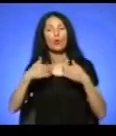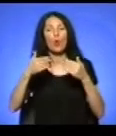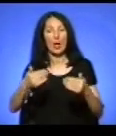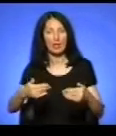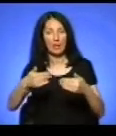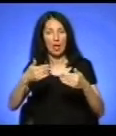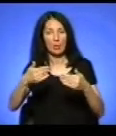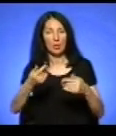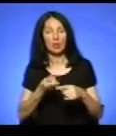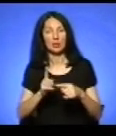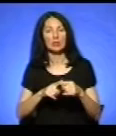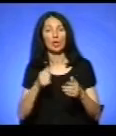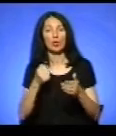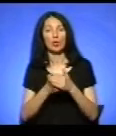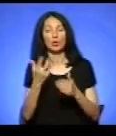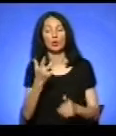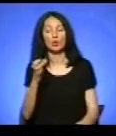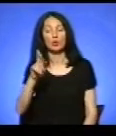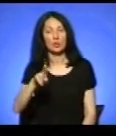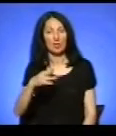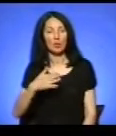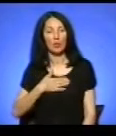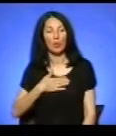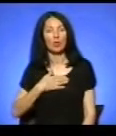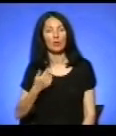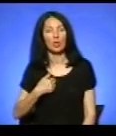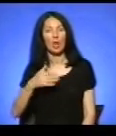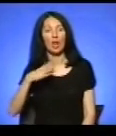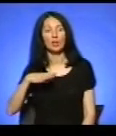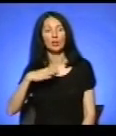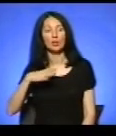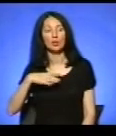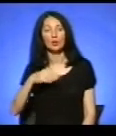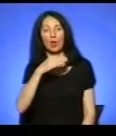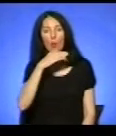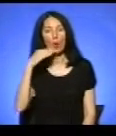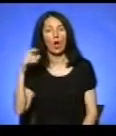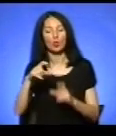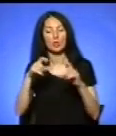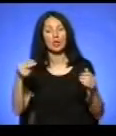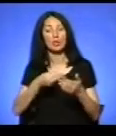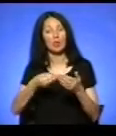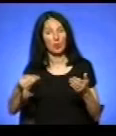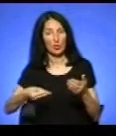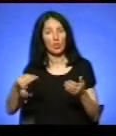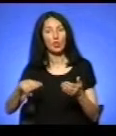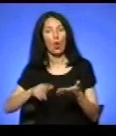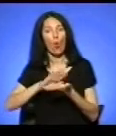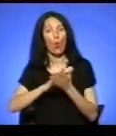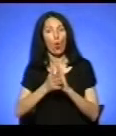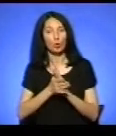до 3 серпня місяця, ми, я надіюся, багато закладів підпише угоду.